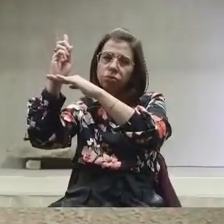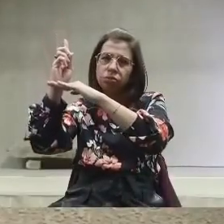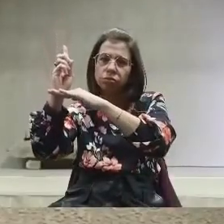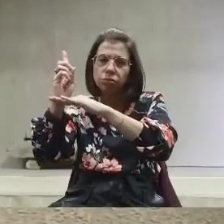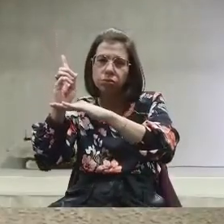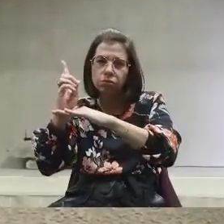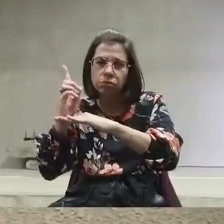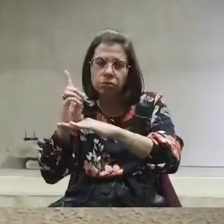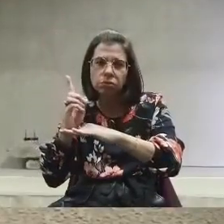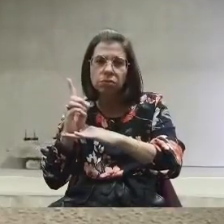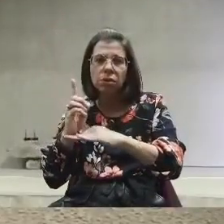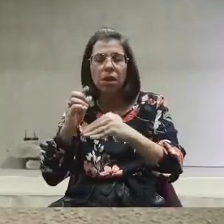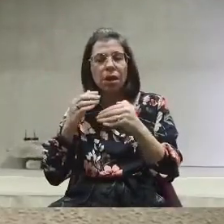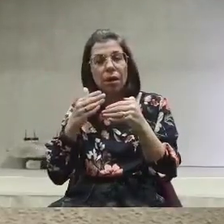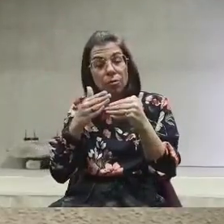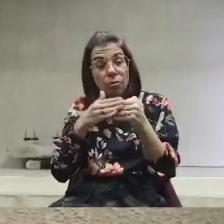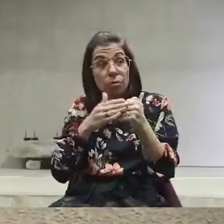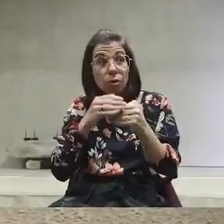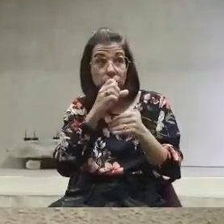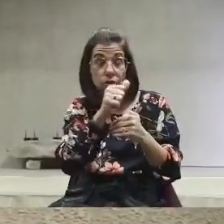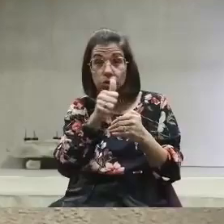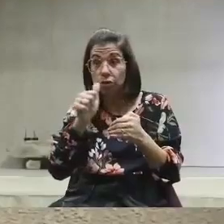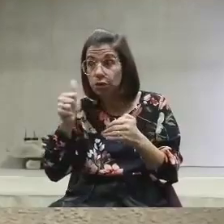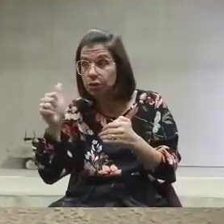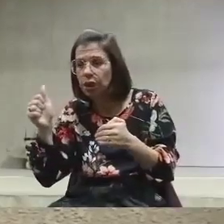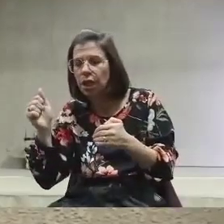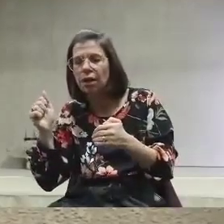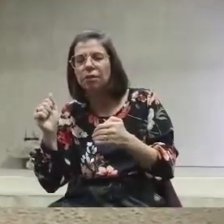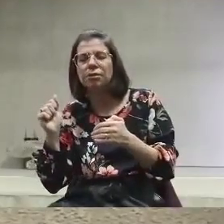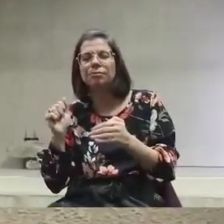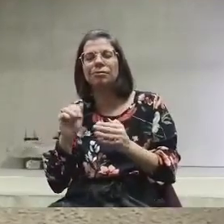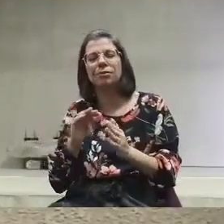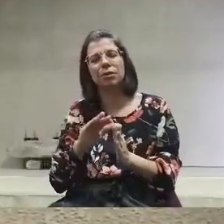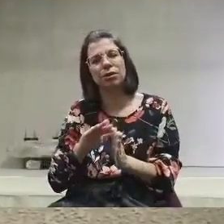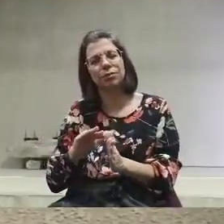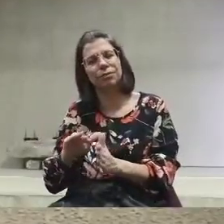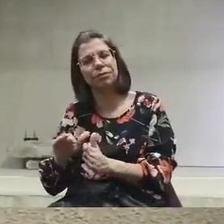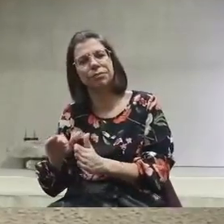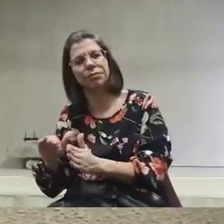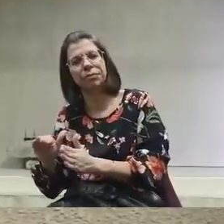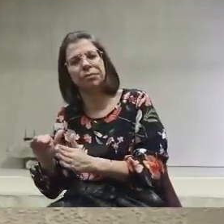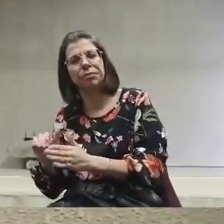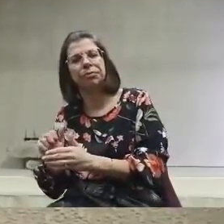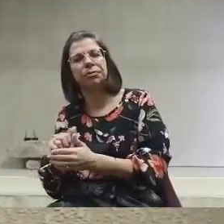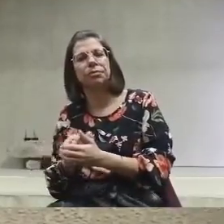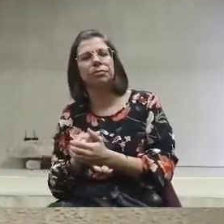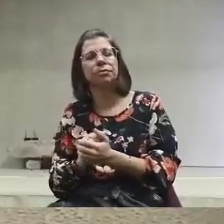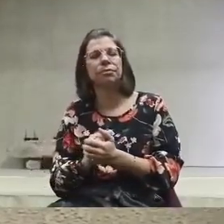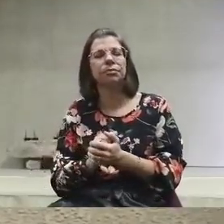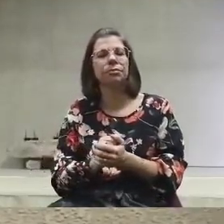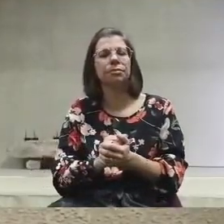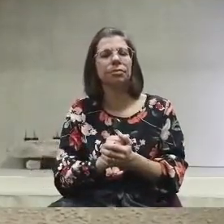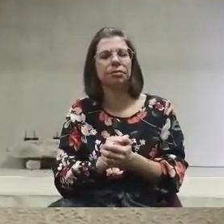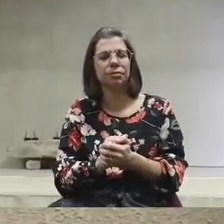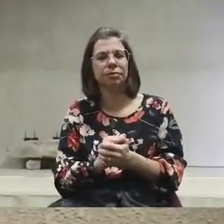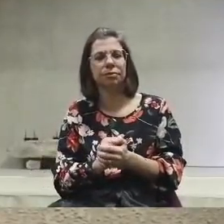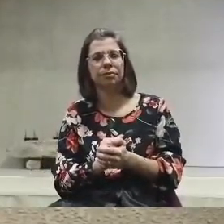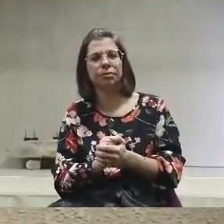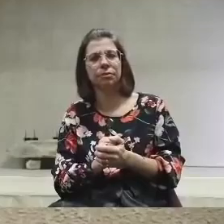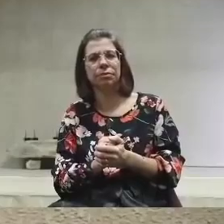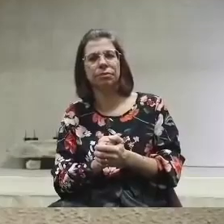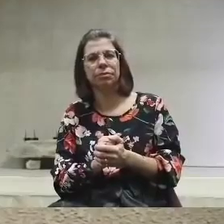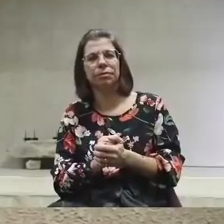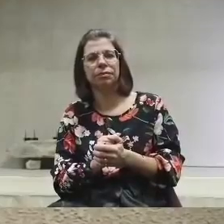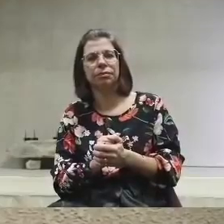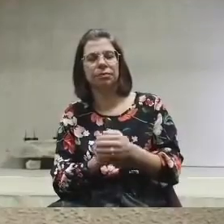On raconte qu'une poule et ses poussins ont été surpris par un feu de champ.